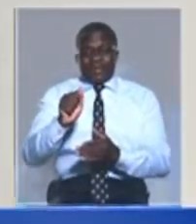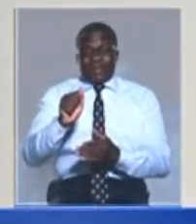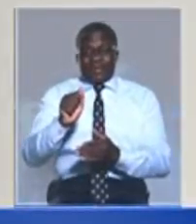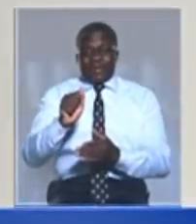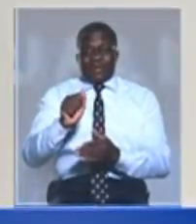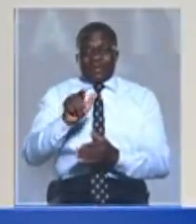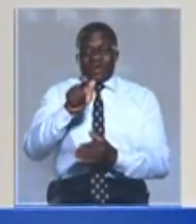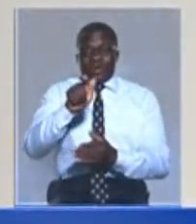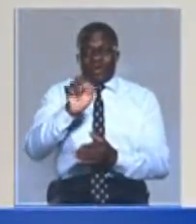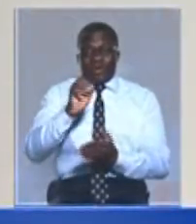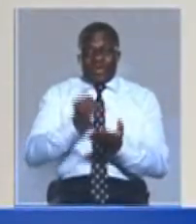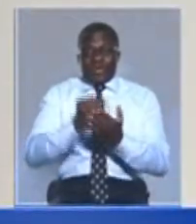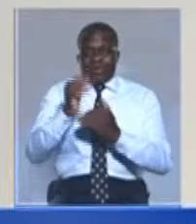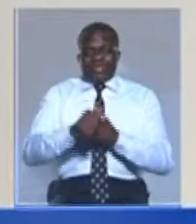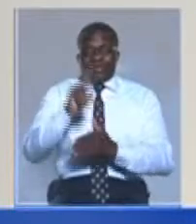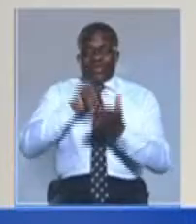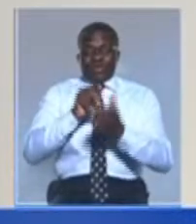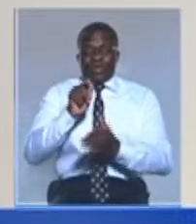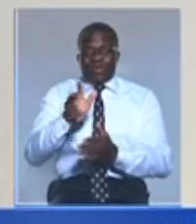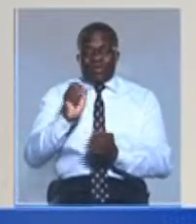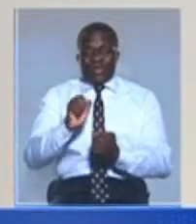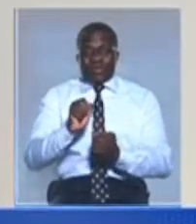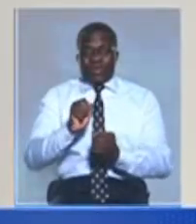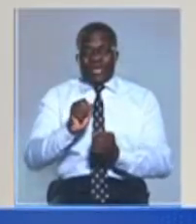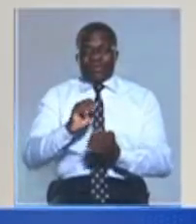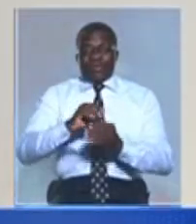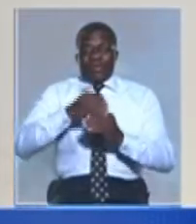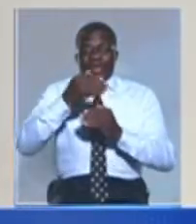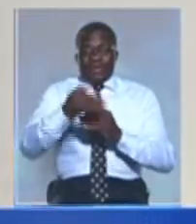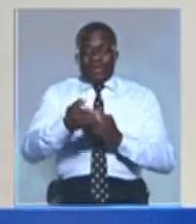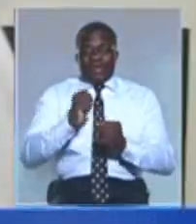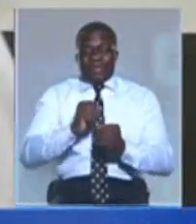le 29 janvier 2023. Alors, suite à ça,